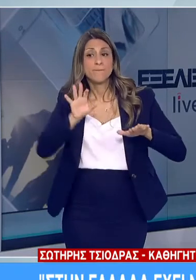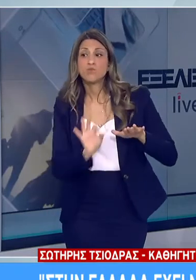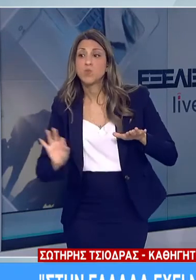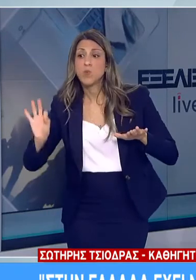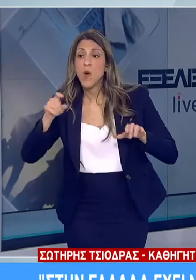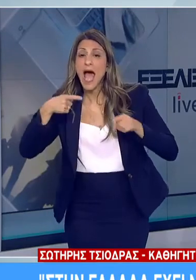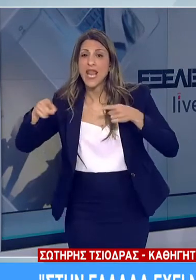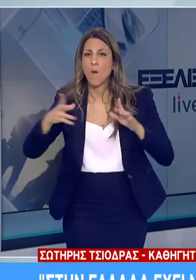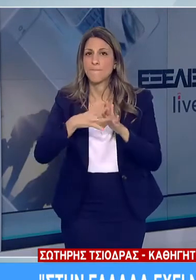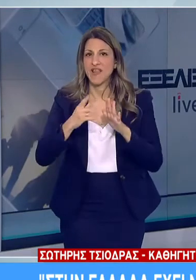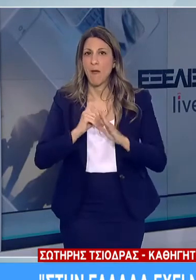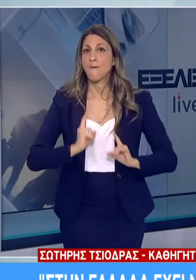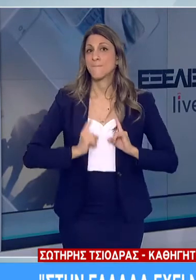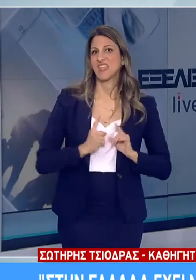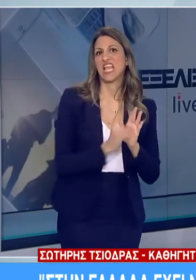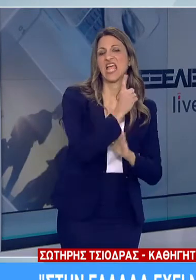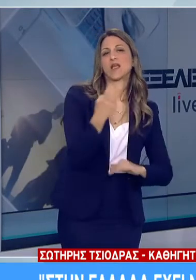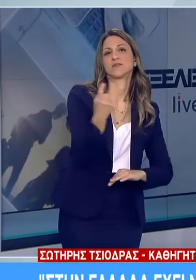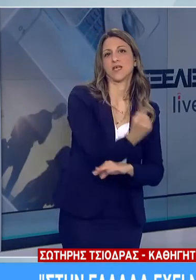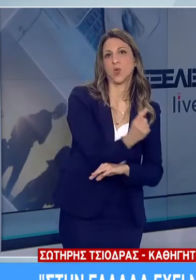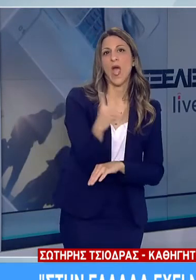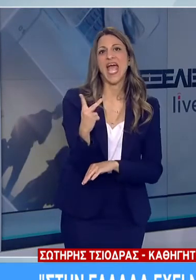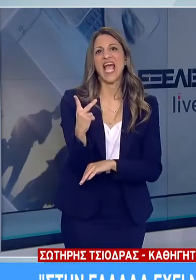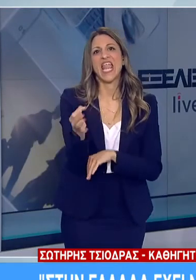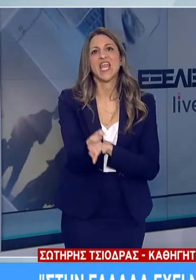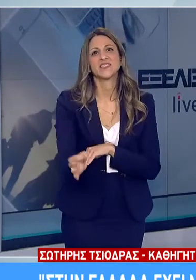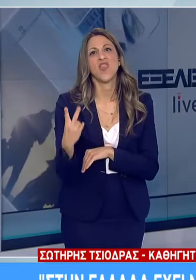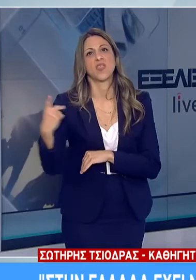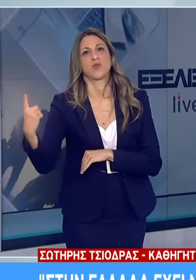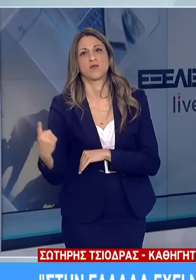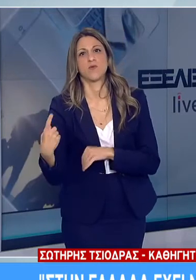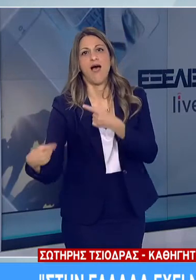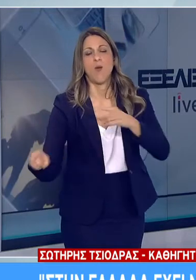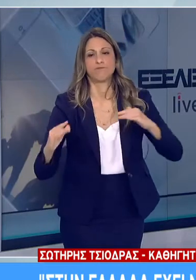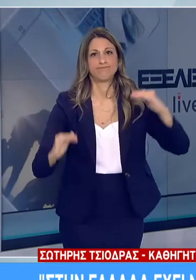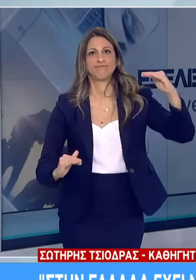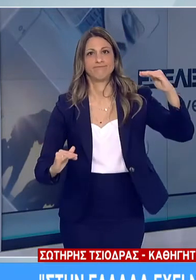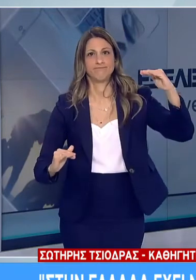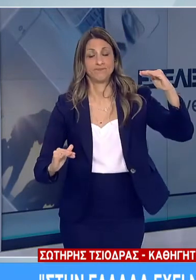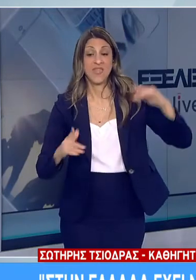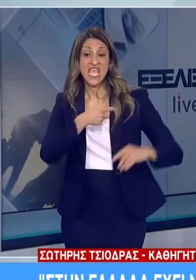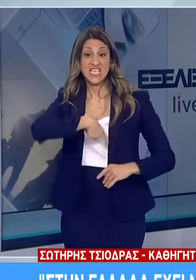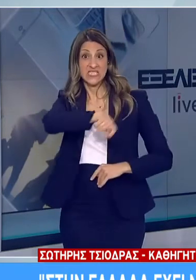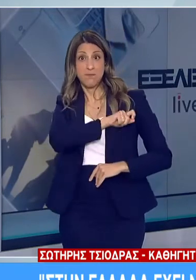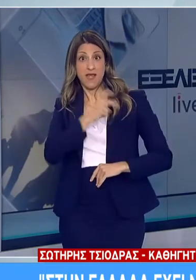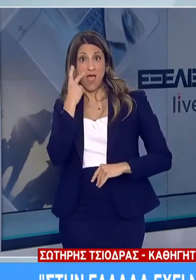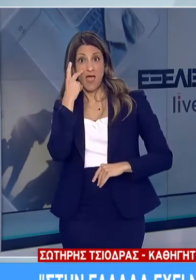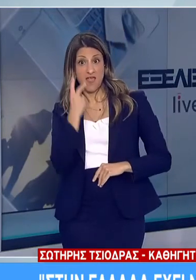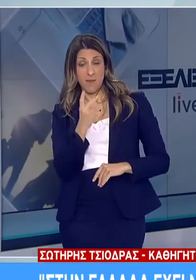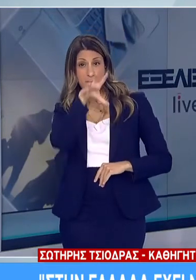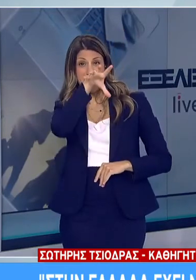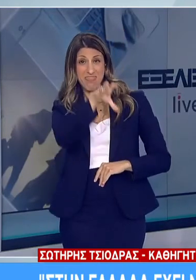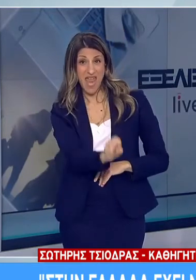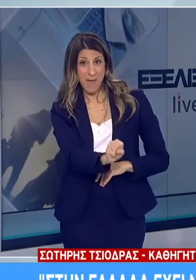με άλλες. Η Μαδρίτη, για παράδειγμα, έχει 11%, τα Κανάρια νησιά 2%. Στη μελέτη της Ισπανίας διαπιστώθηκε υποδιάγνωση της νόσου